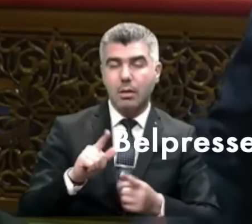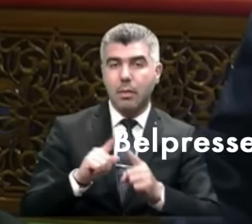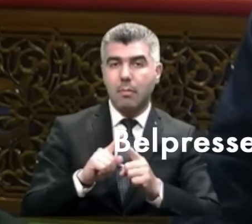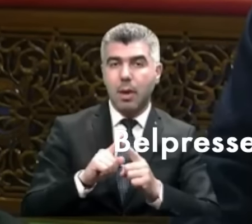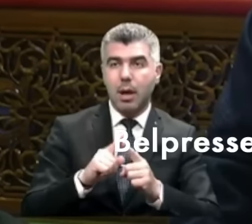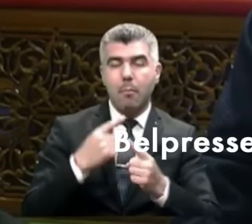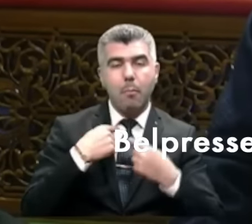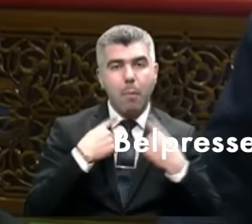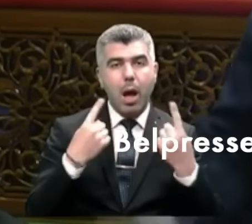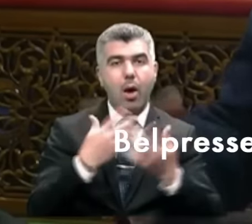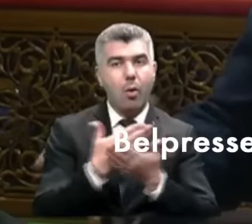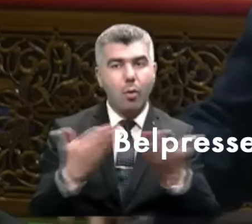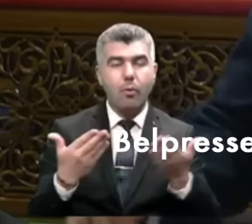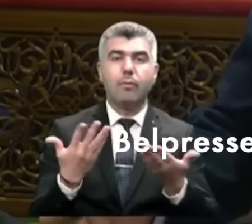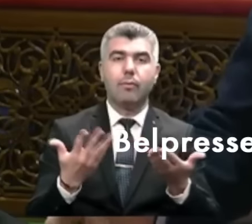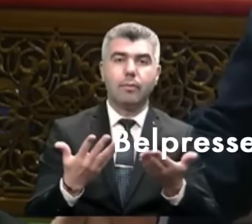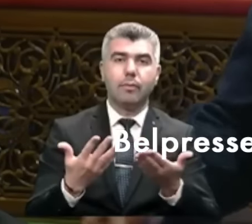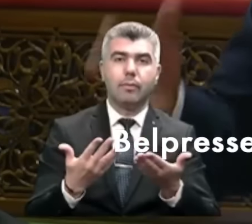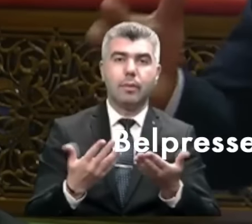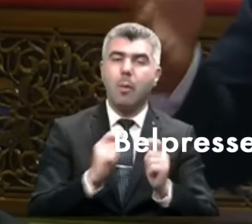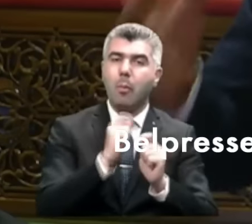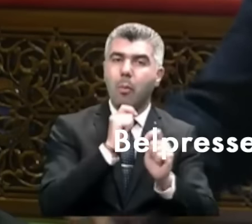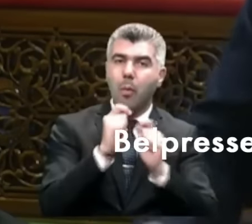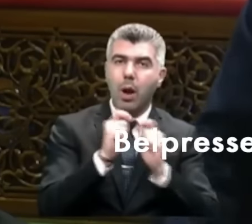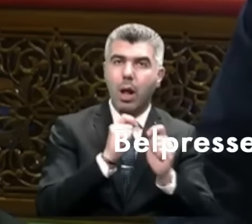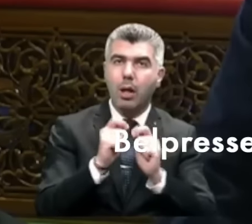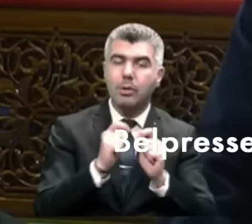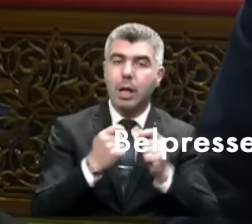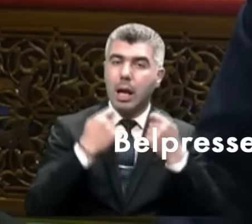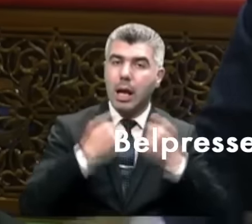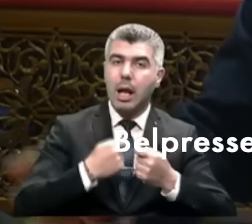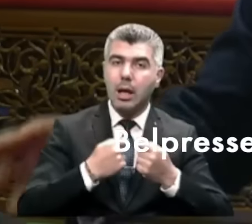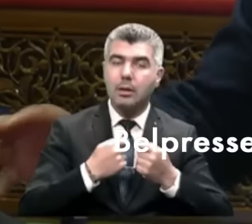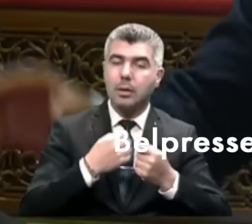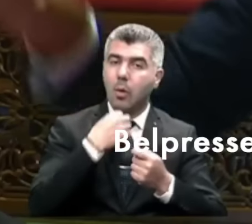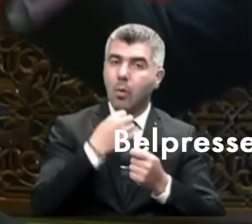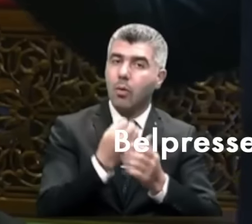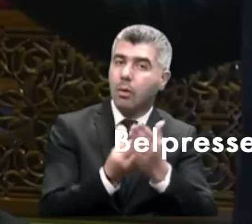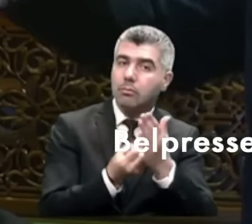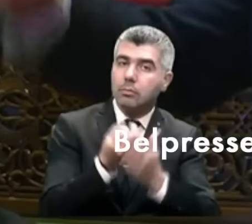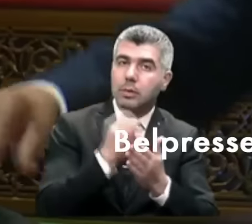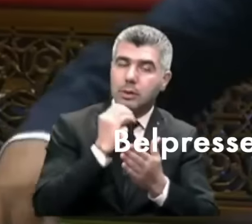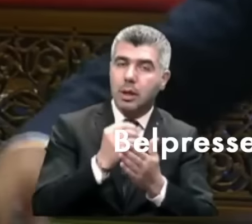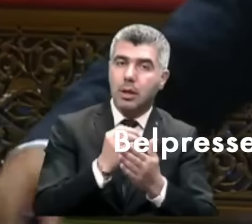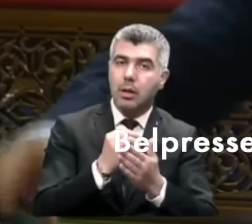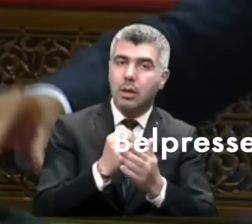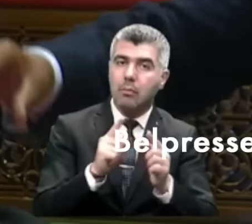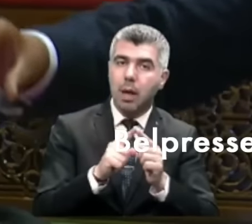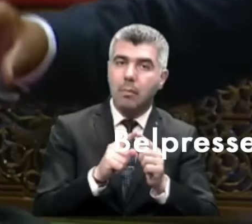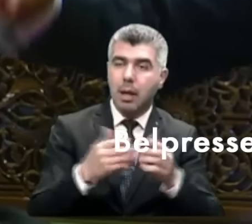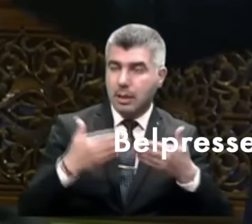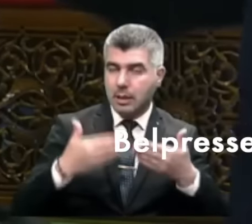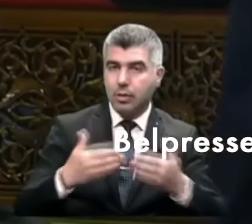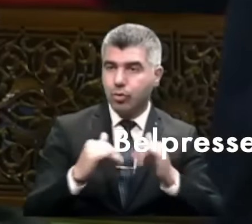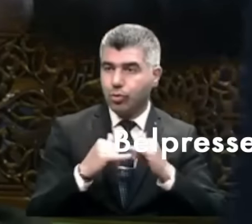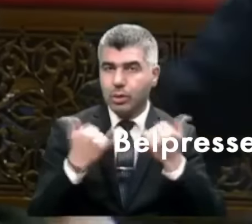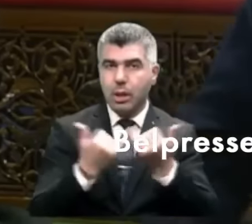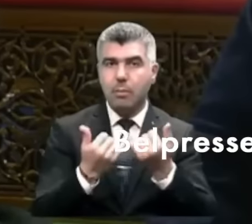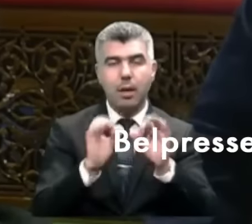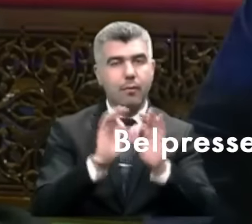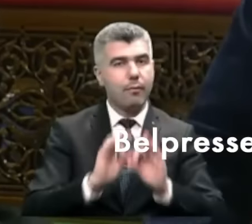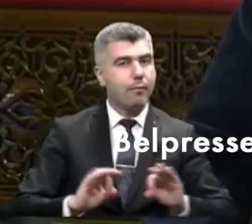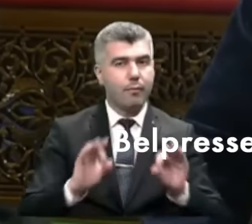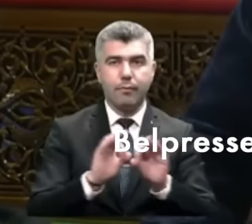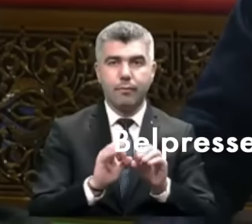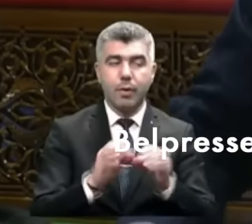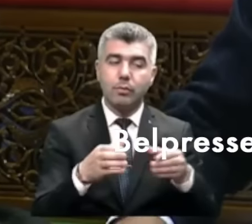ولها اهميتها النقاش سيد الرئيس ذكرت به هذا النقاش هذا خ يكون مش المكان ديال هو هذا